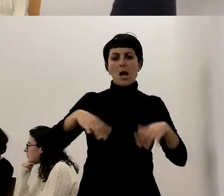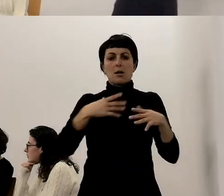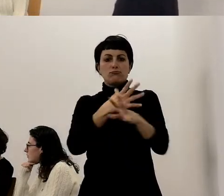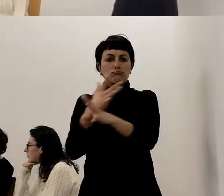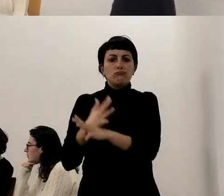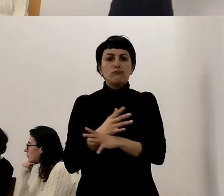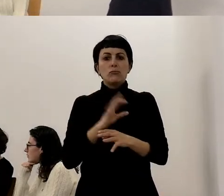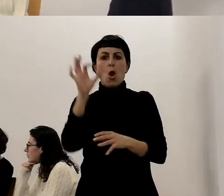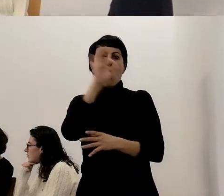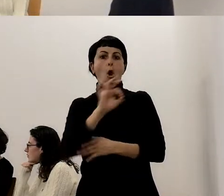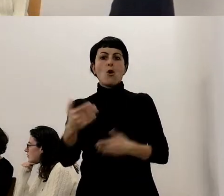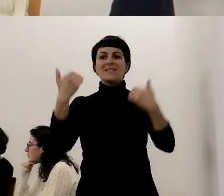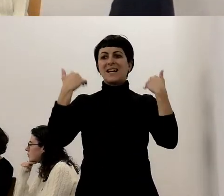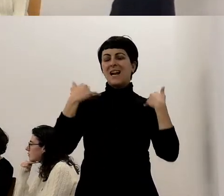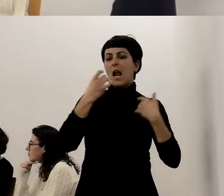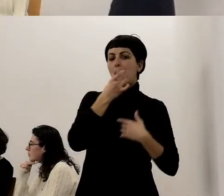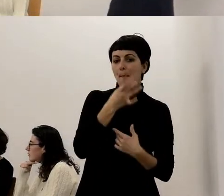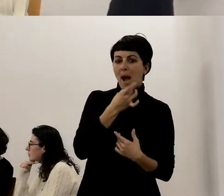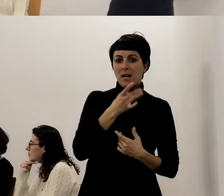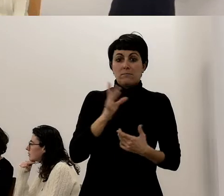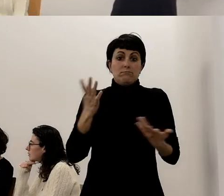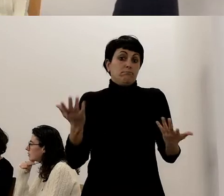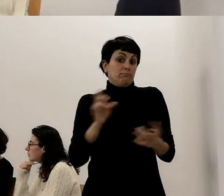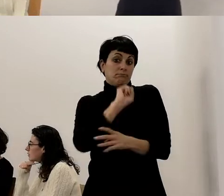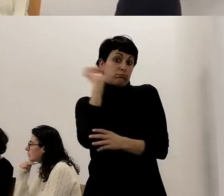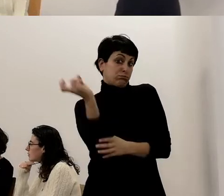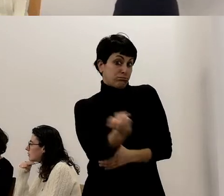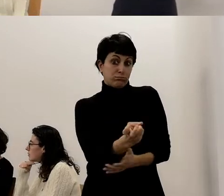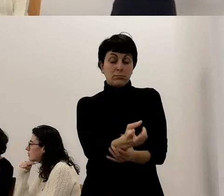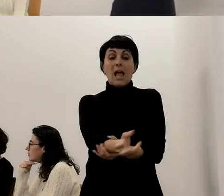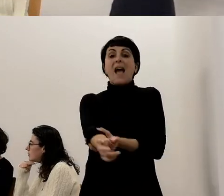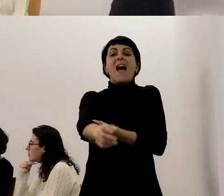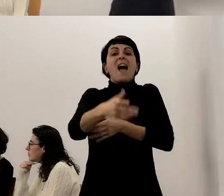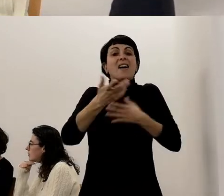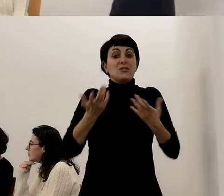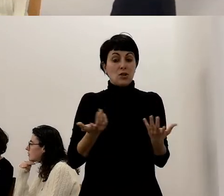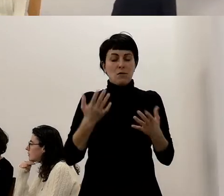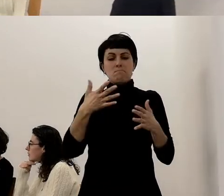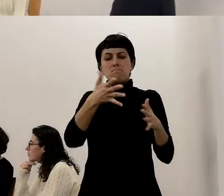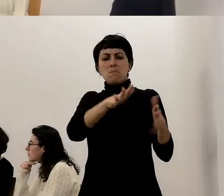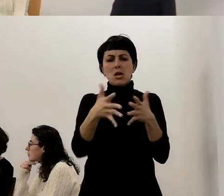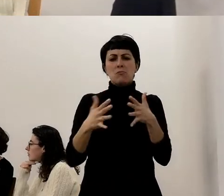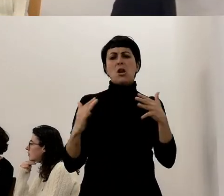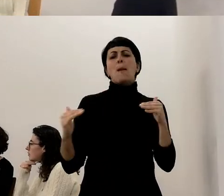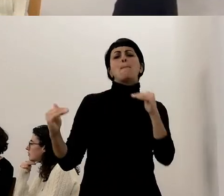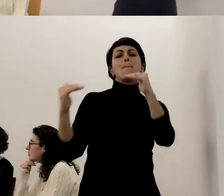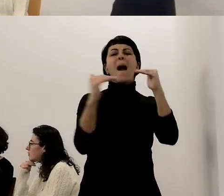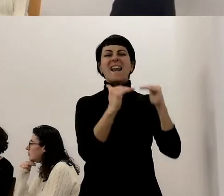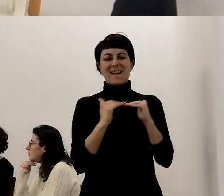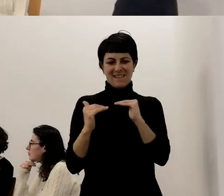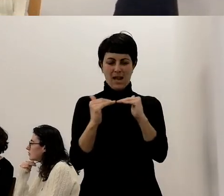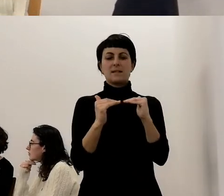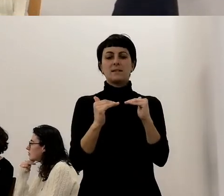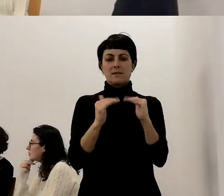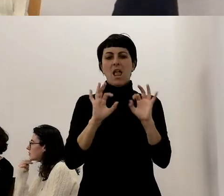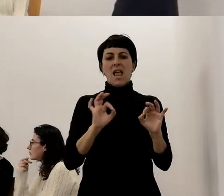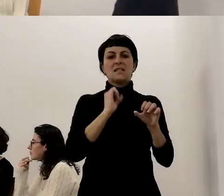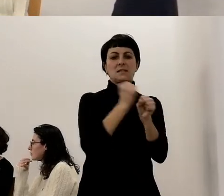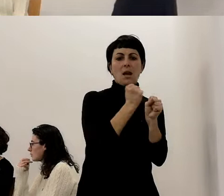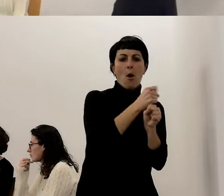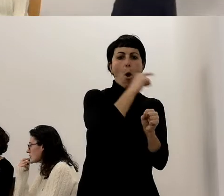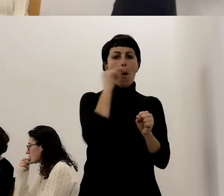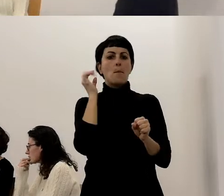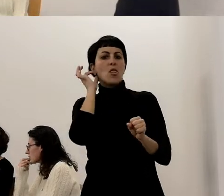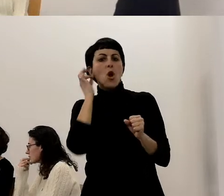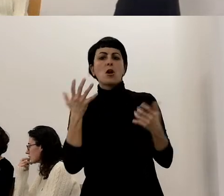que s'encarreguen del bar, i més o menys hi ha una paritat entre les tasques dels homes i les tasques de les dones.